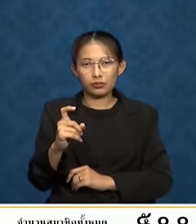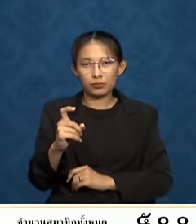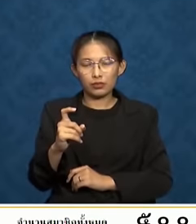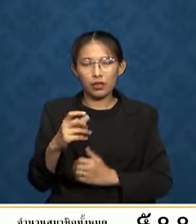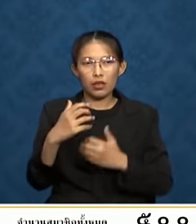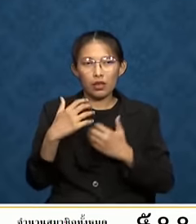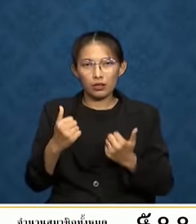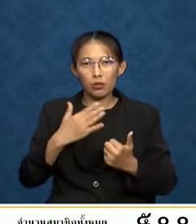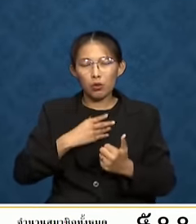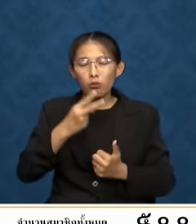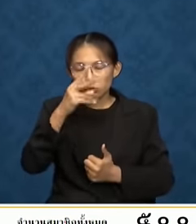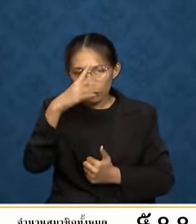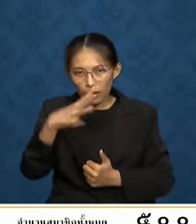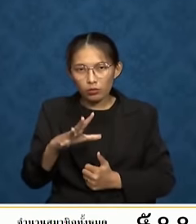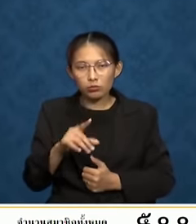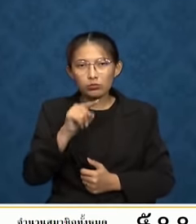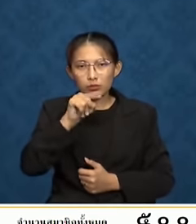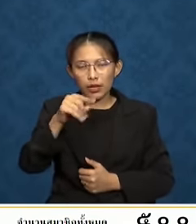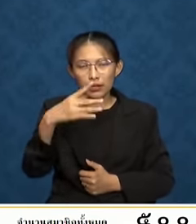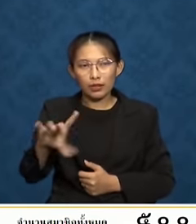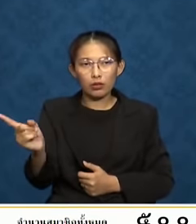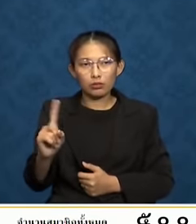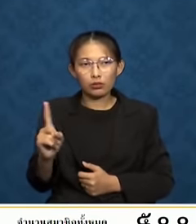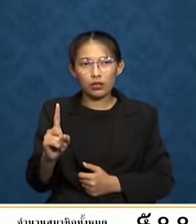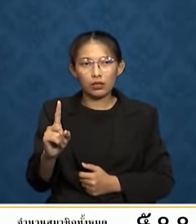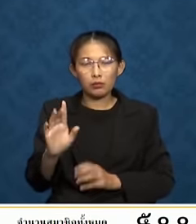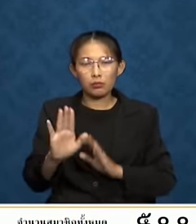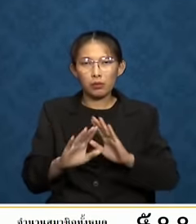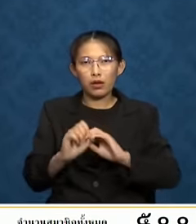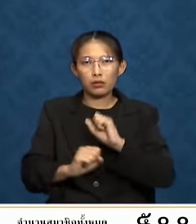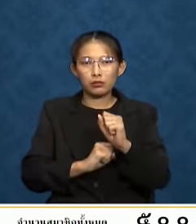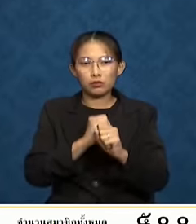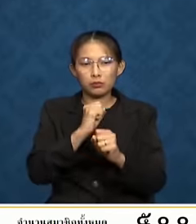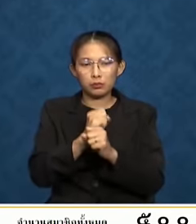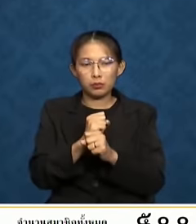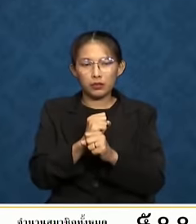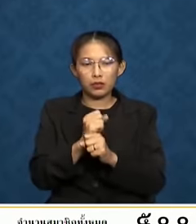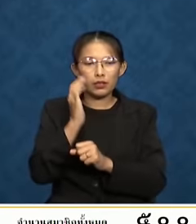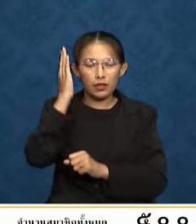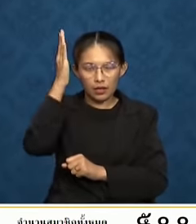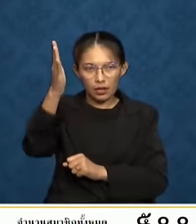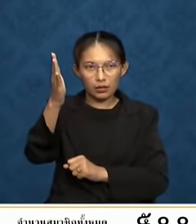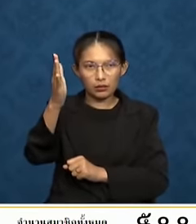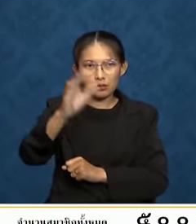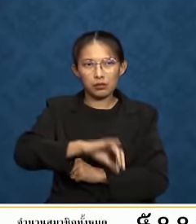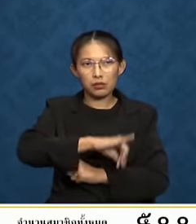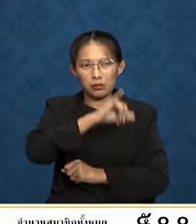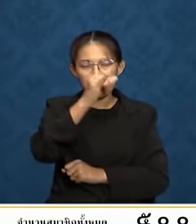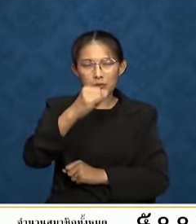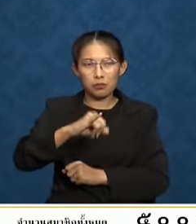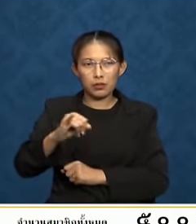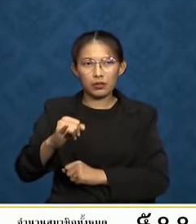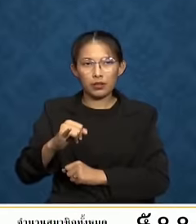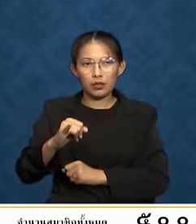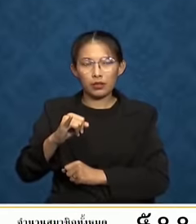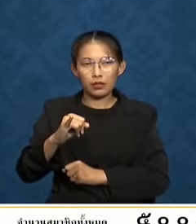ก็ได้สั่งการนะว่าประมาณในปีปีหน้าเนี่ยก็จะเริ่ม